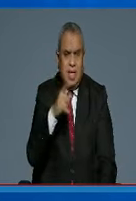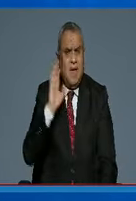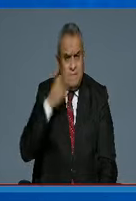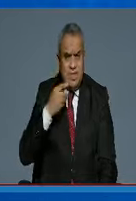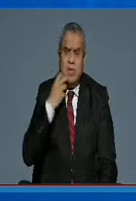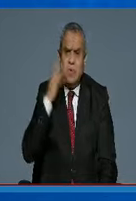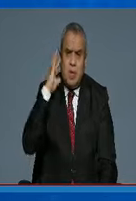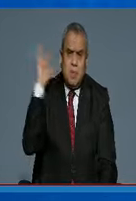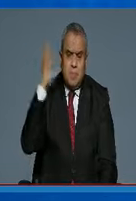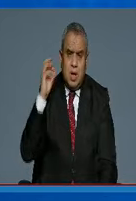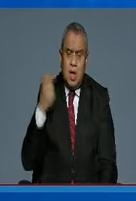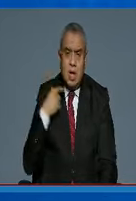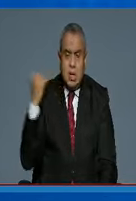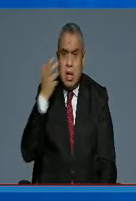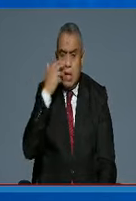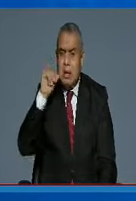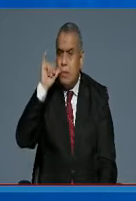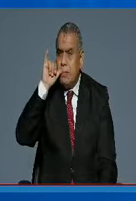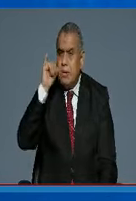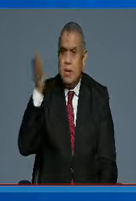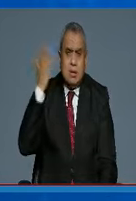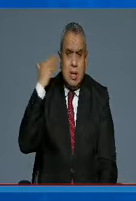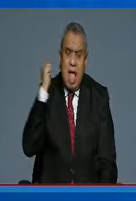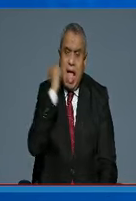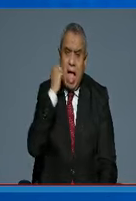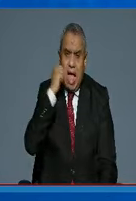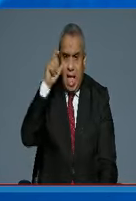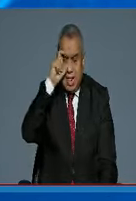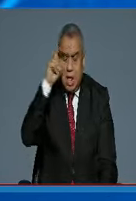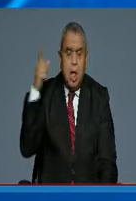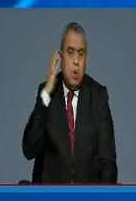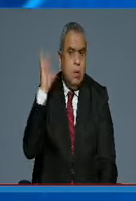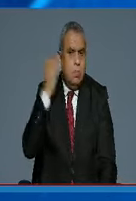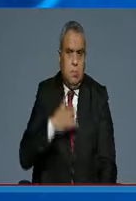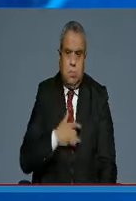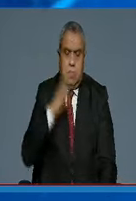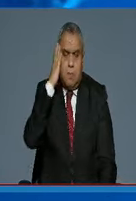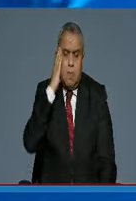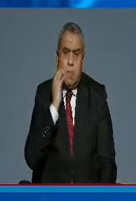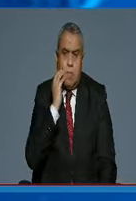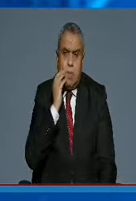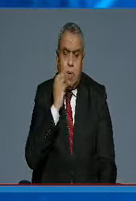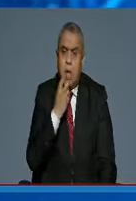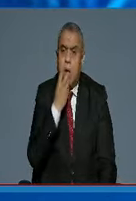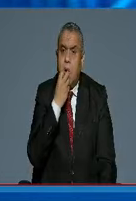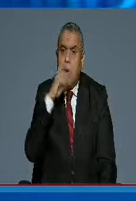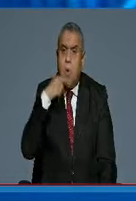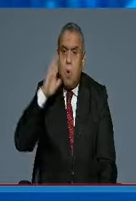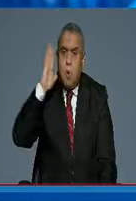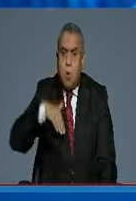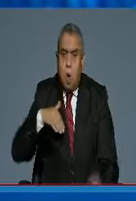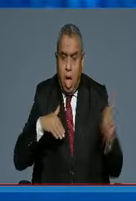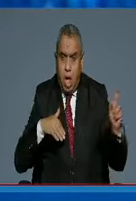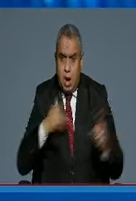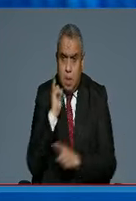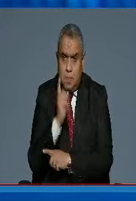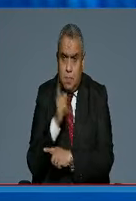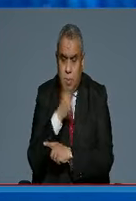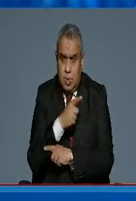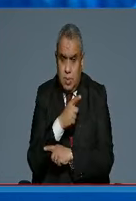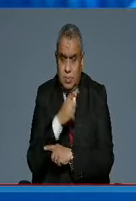مانو جوزي ده عش انا بحب مانز ده جدا بعشقه بس مارسل كولر طبقا